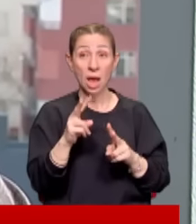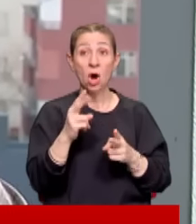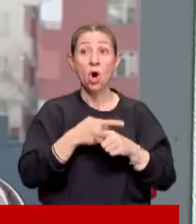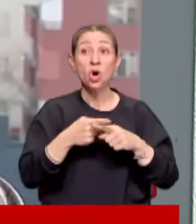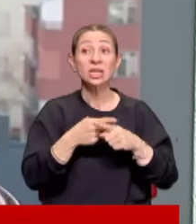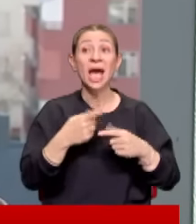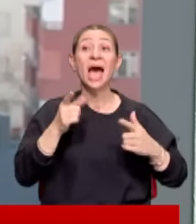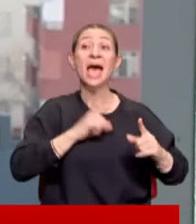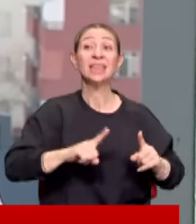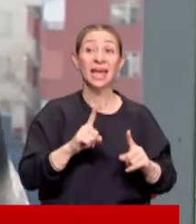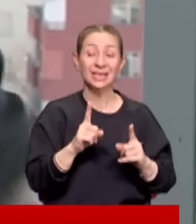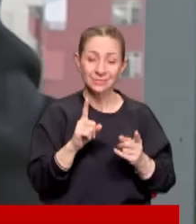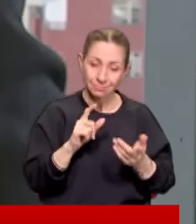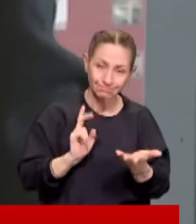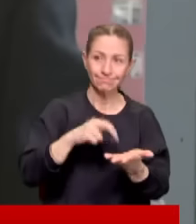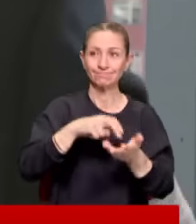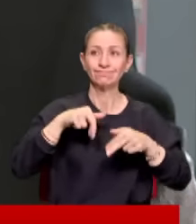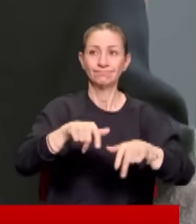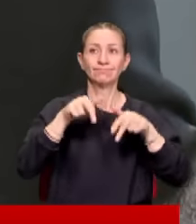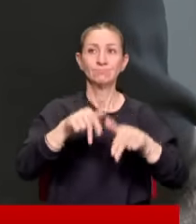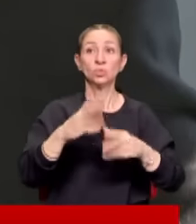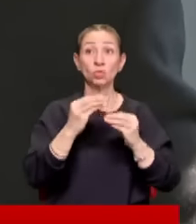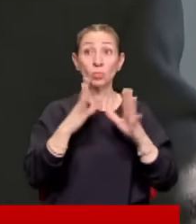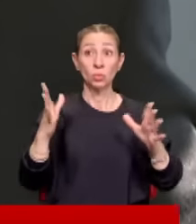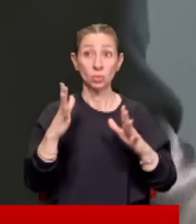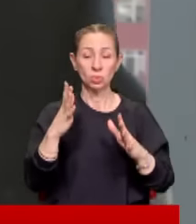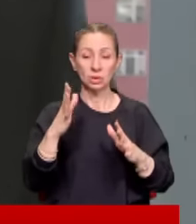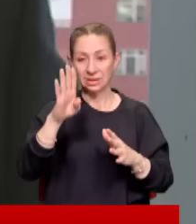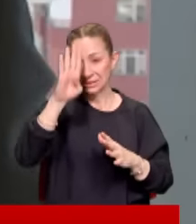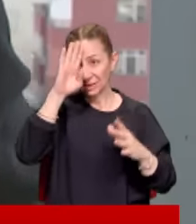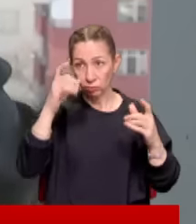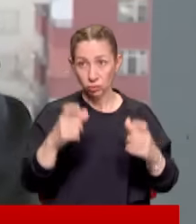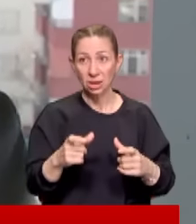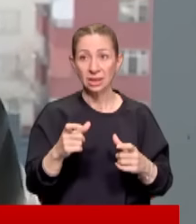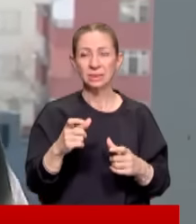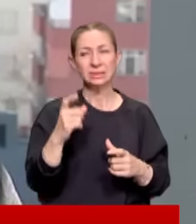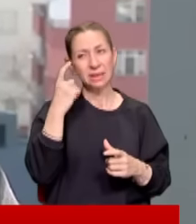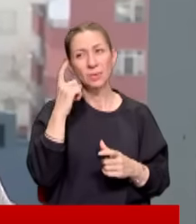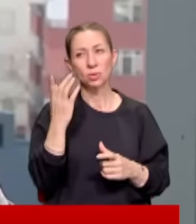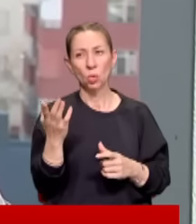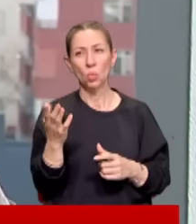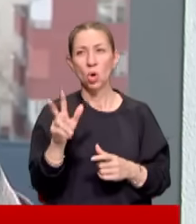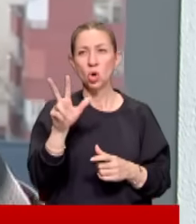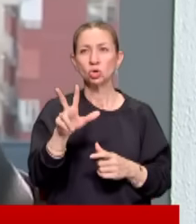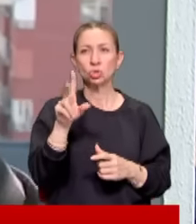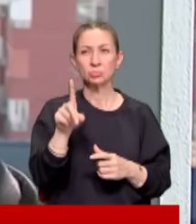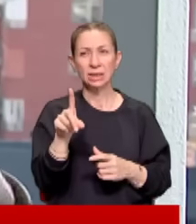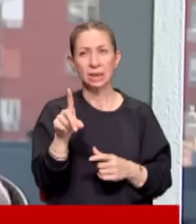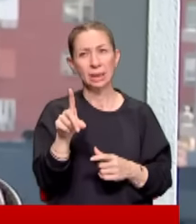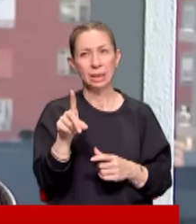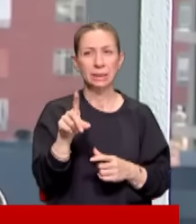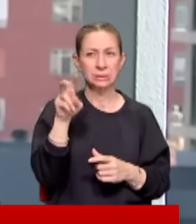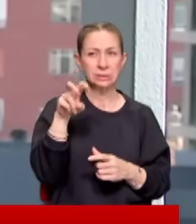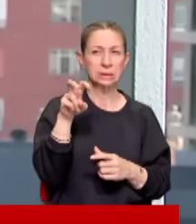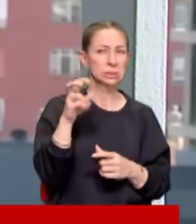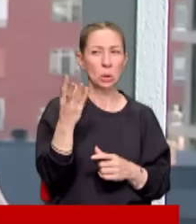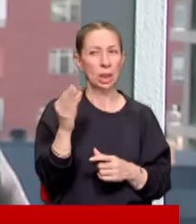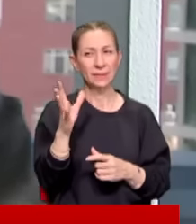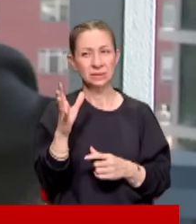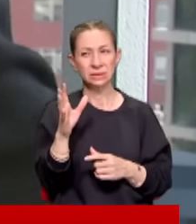ortak adayla hareket etme noktasında büyük çoğunlukta İstanbul'da sanıyorum 31'e 8